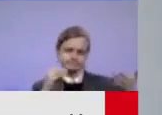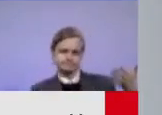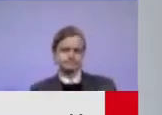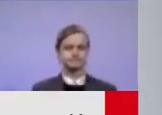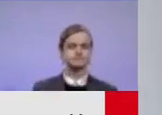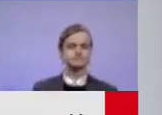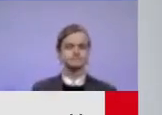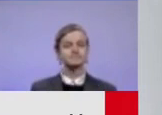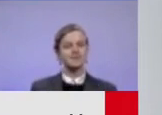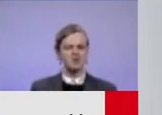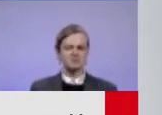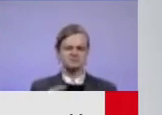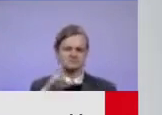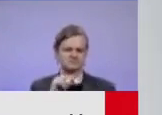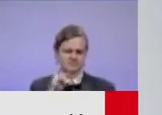română. Simpatizanți